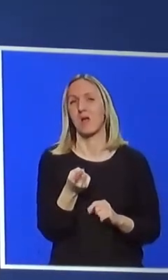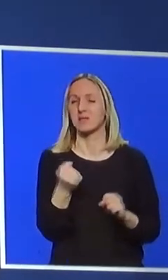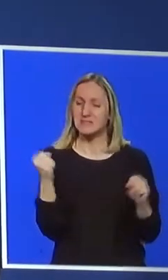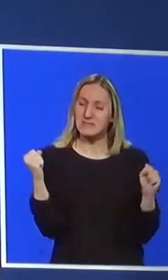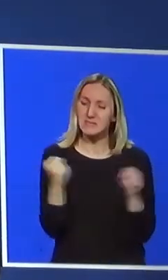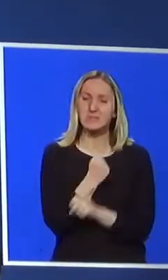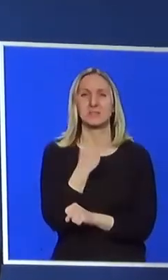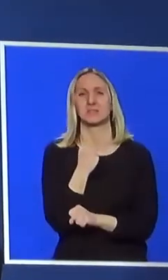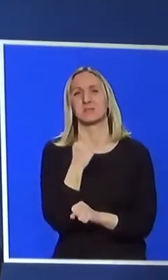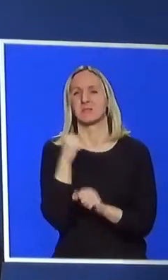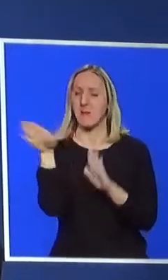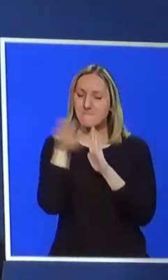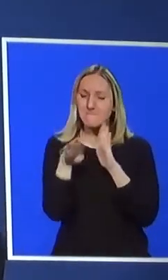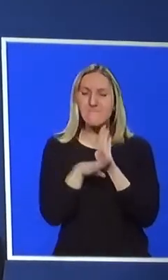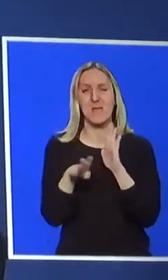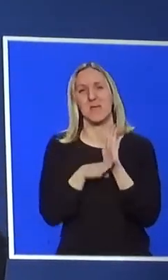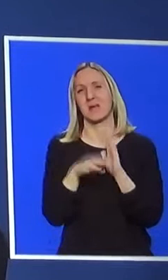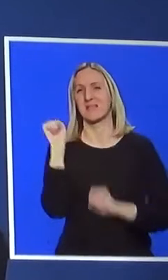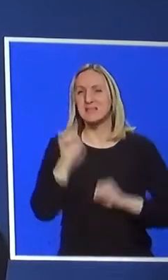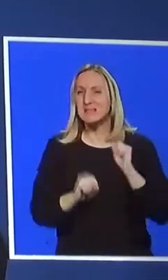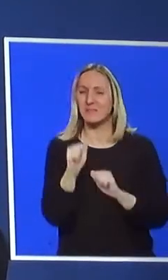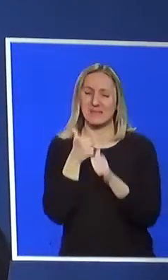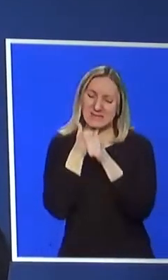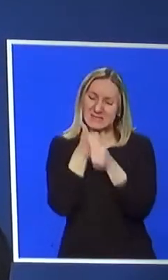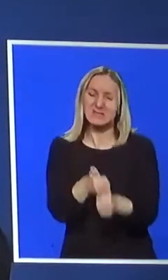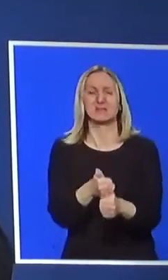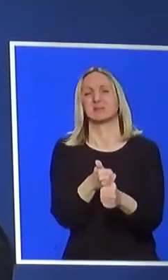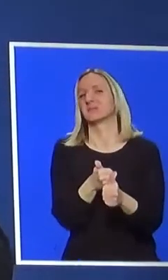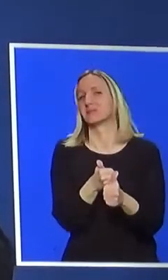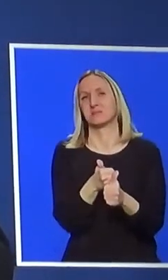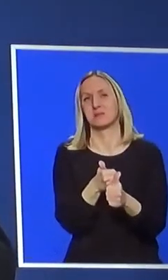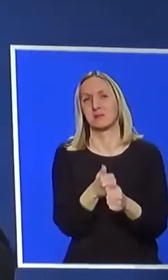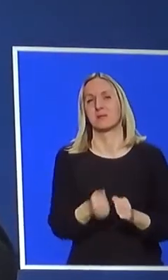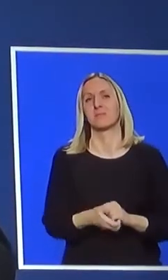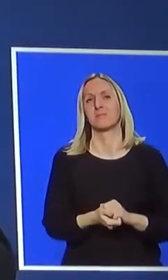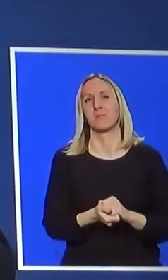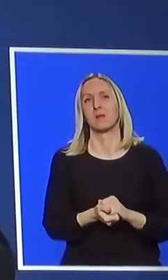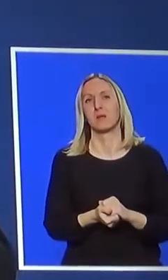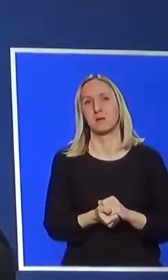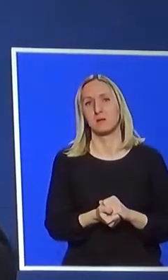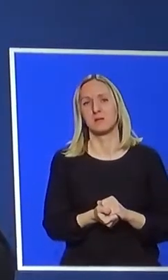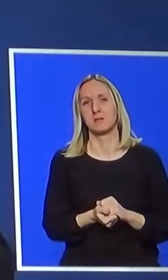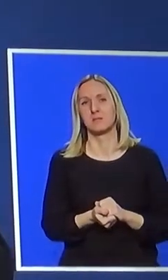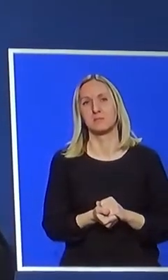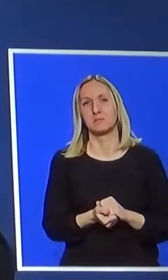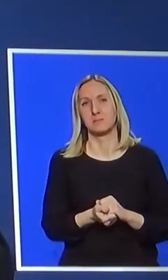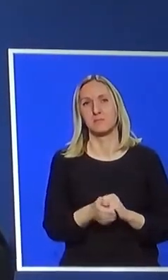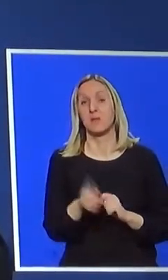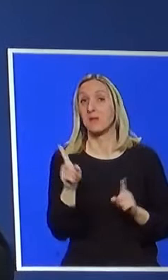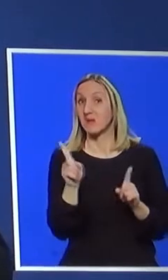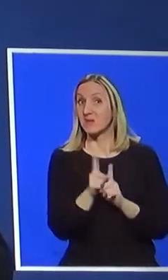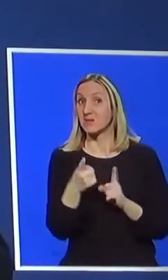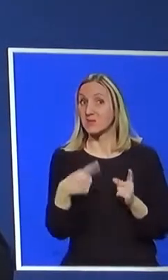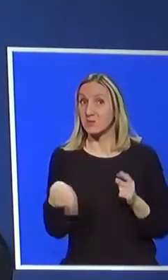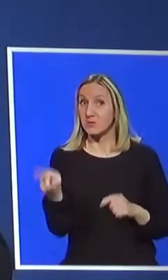čvršće pridržavamo svega onoga što smo do sada doneli i što smo se obavezali da ćemo